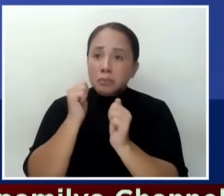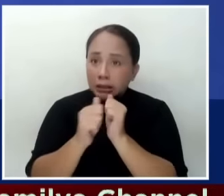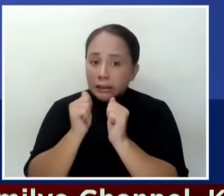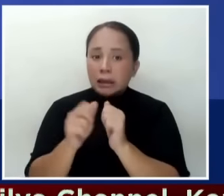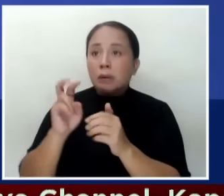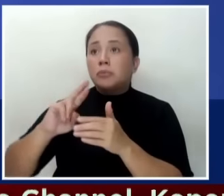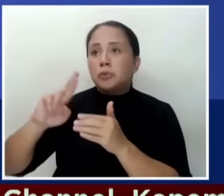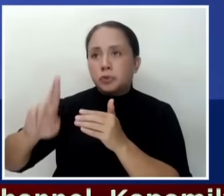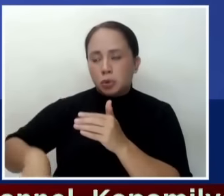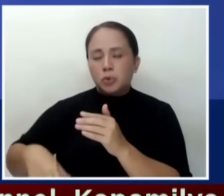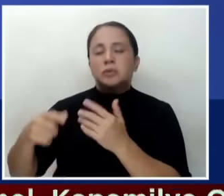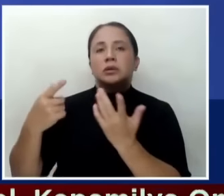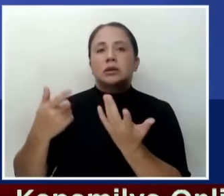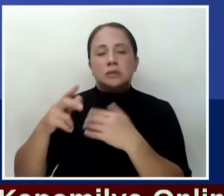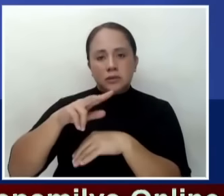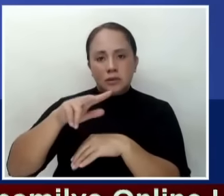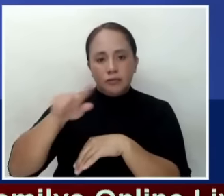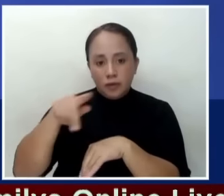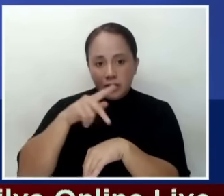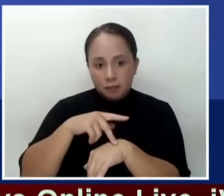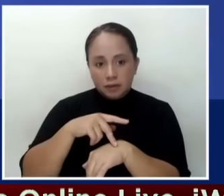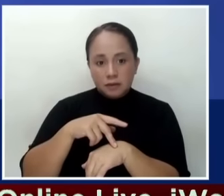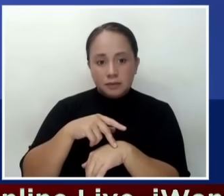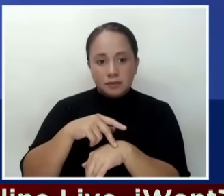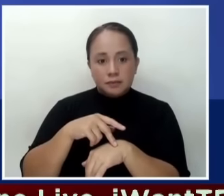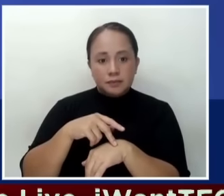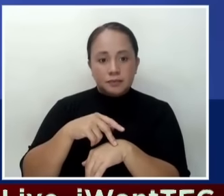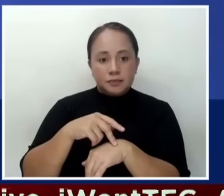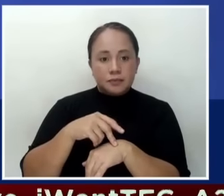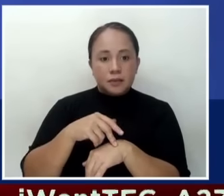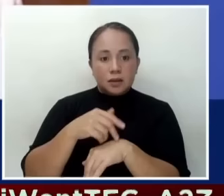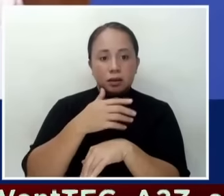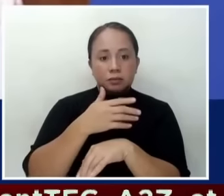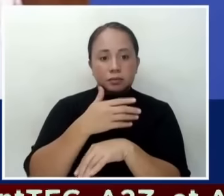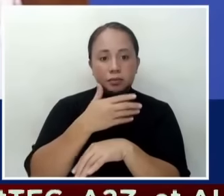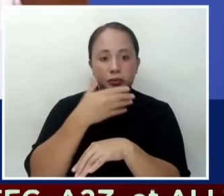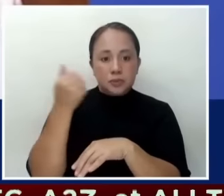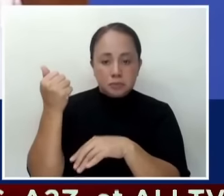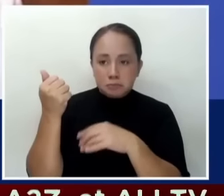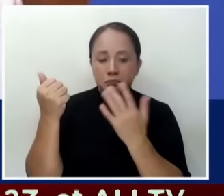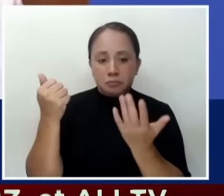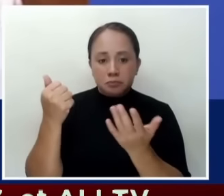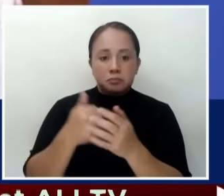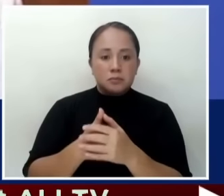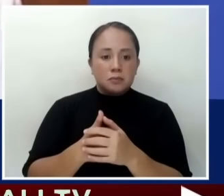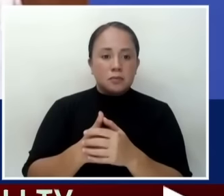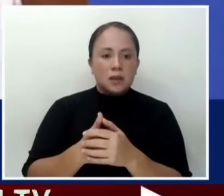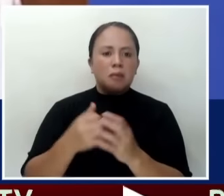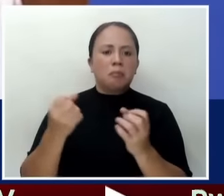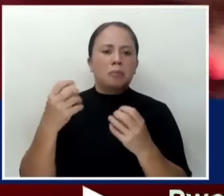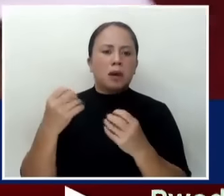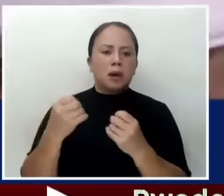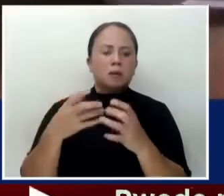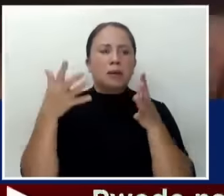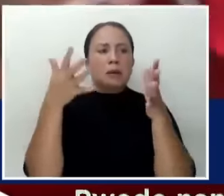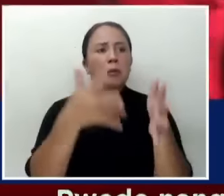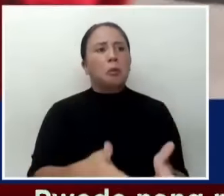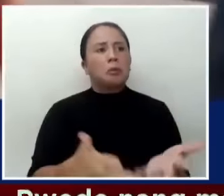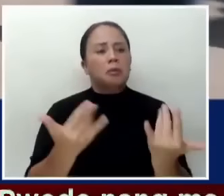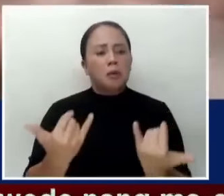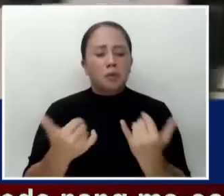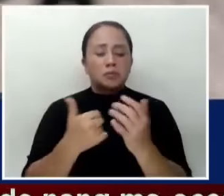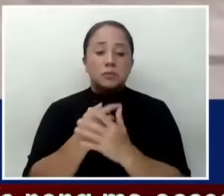make this country the best that it can be. But apparently, madami ang naiiwan ngayon. Sabi